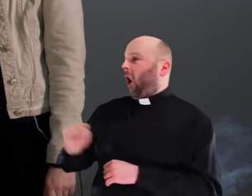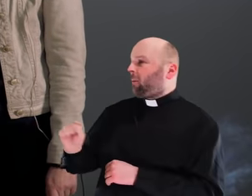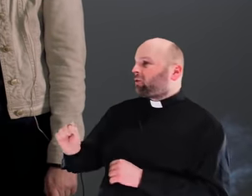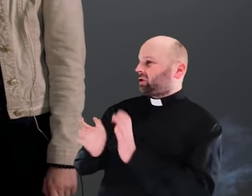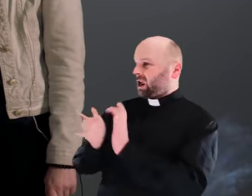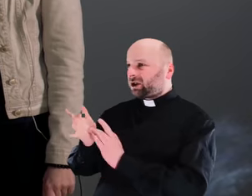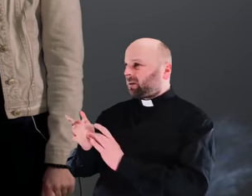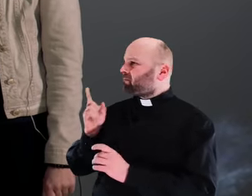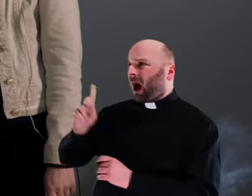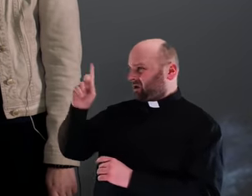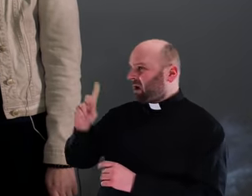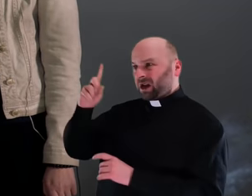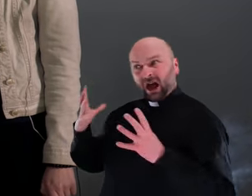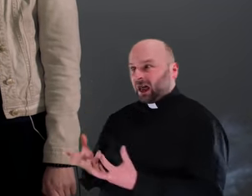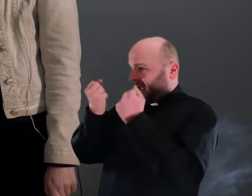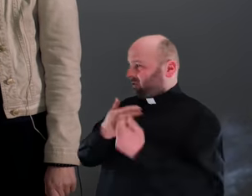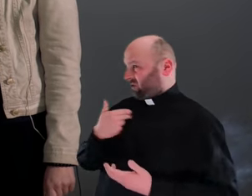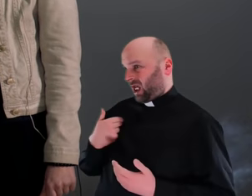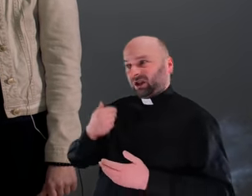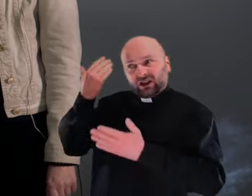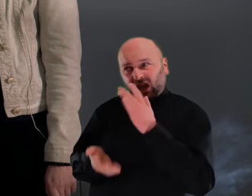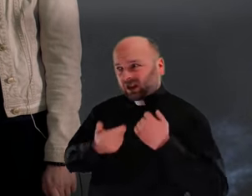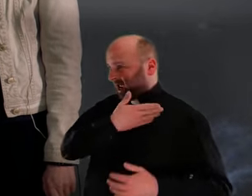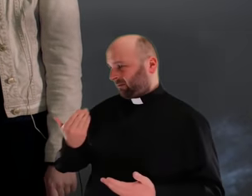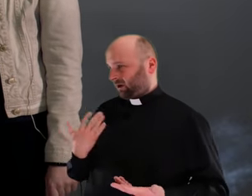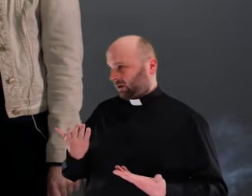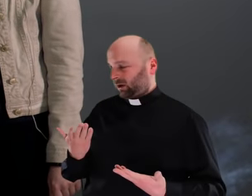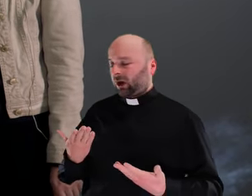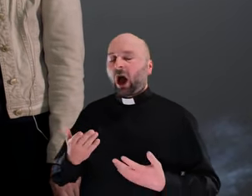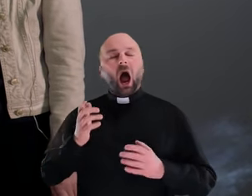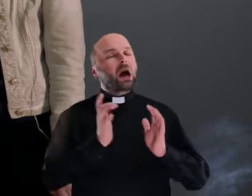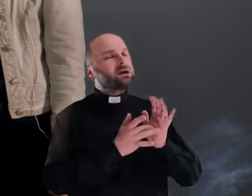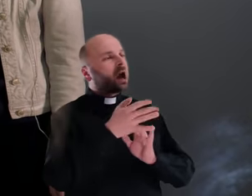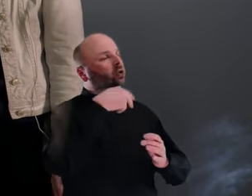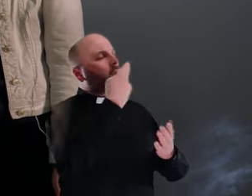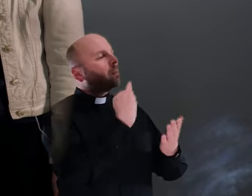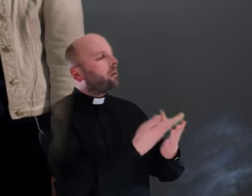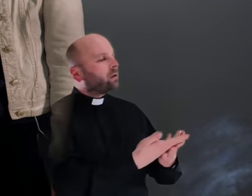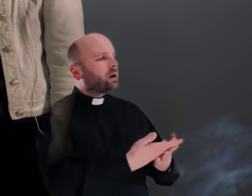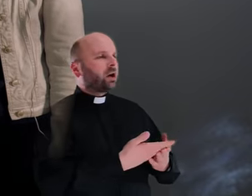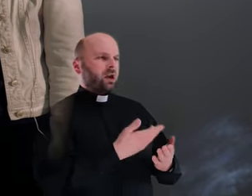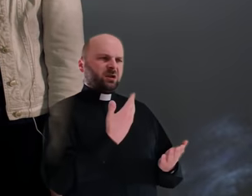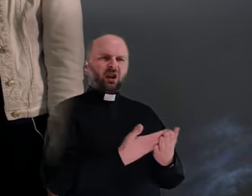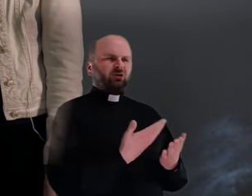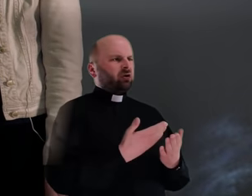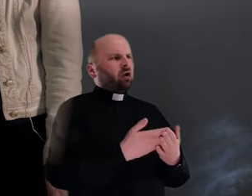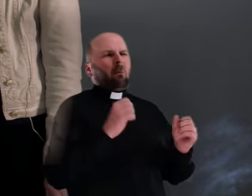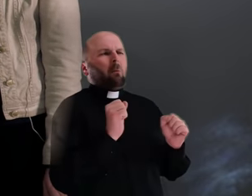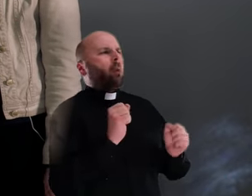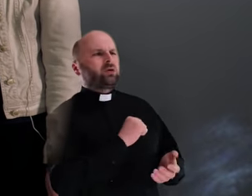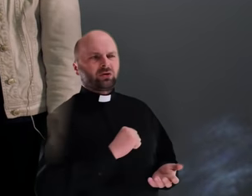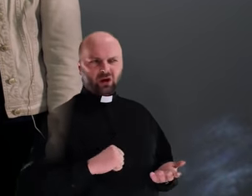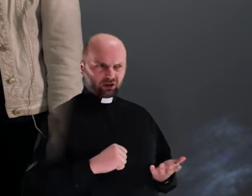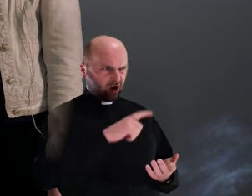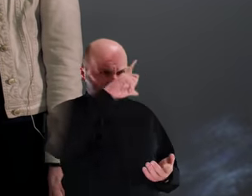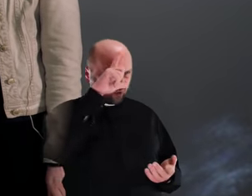mówiąc: Panie, ratuj, giniemy. A on im rzekł: Czemu bojaźliwi